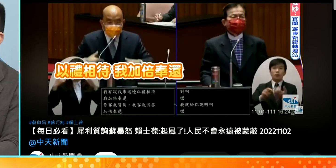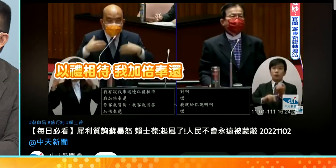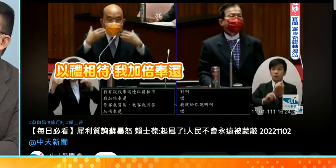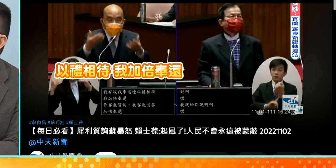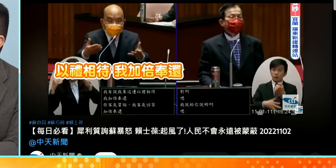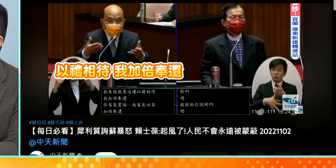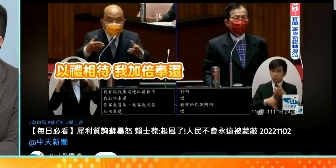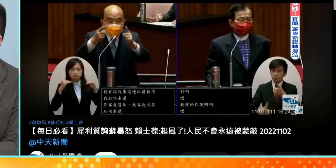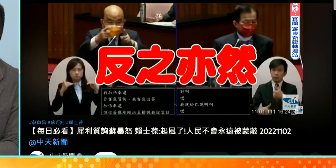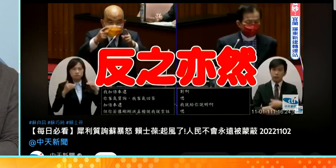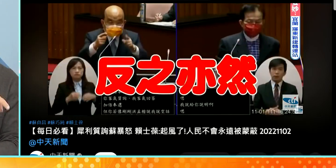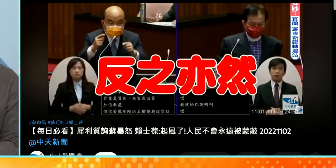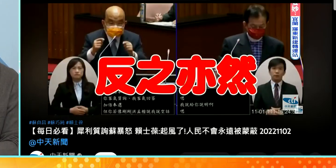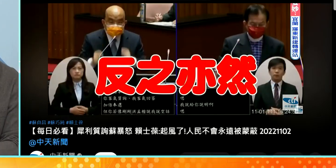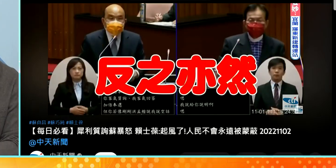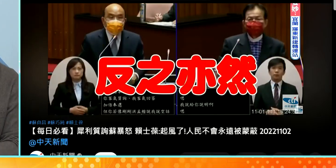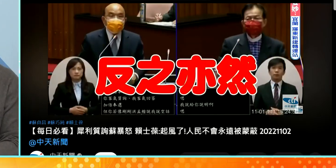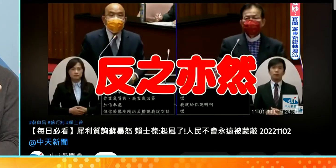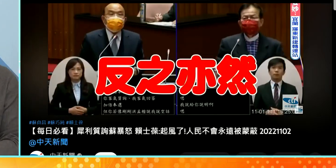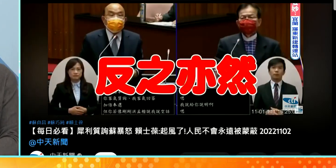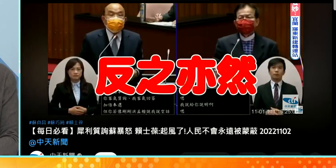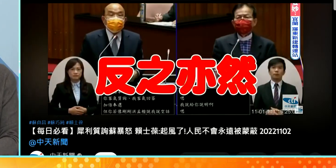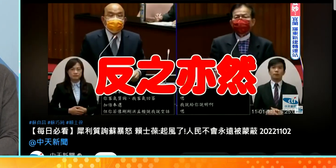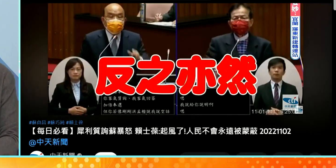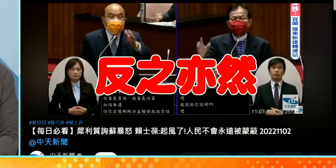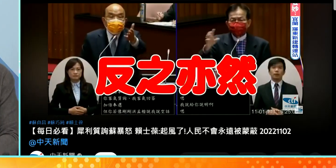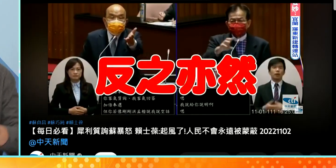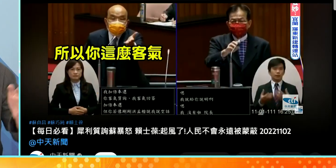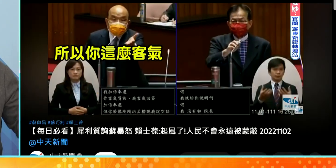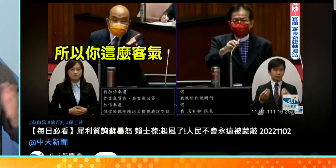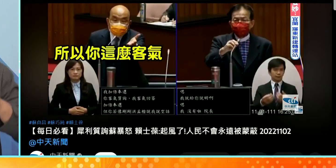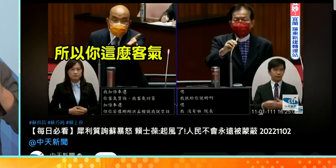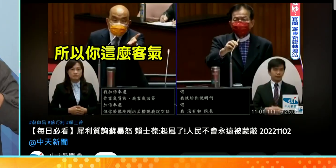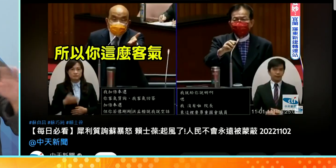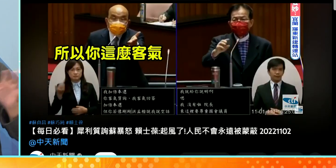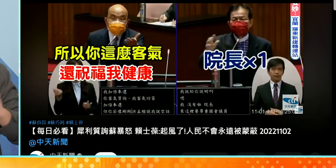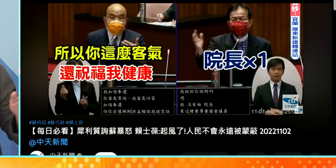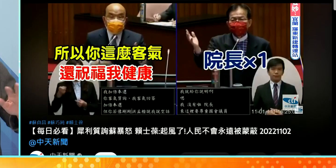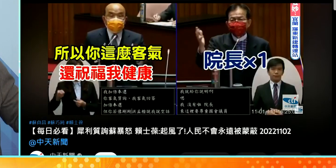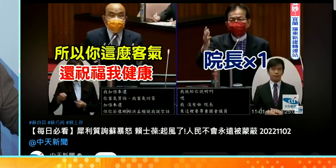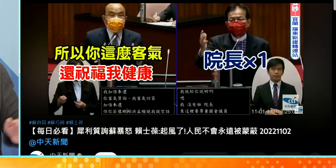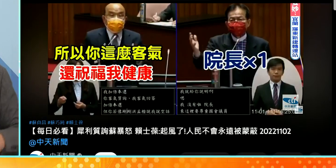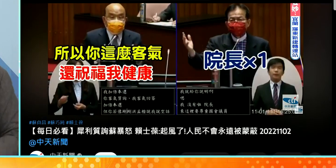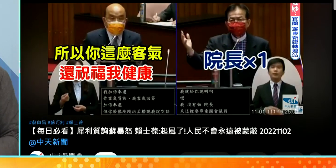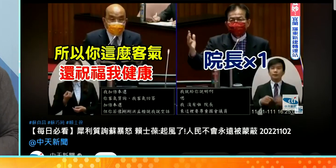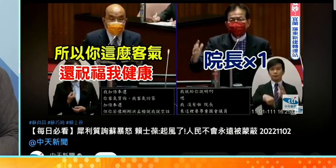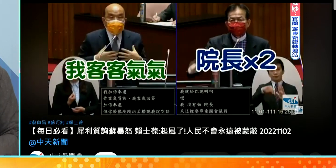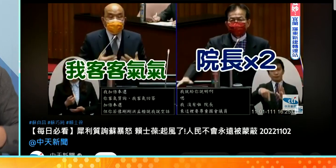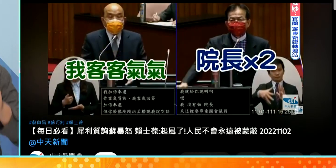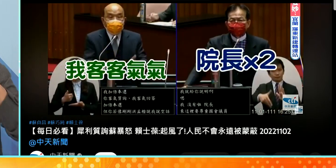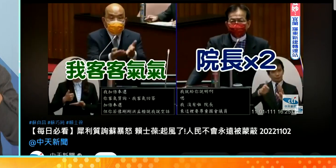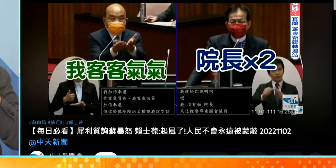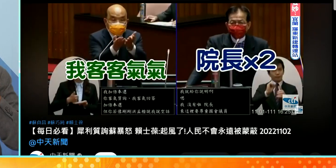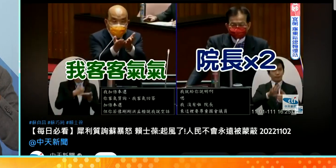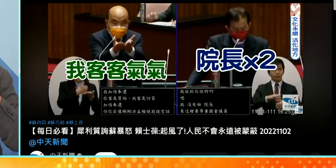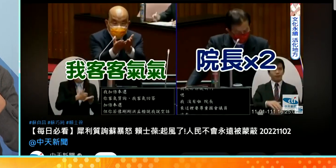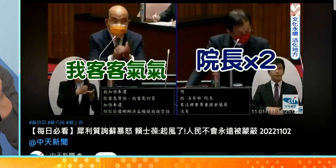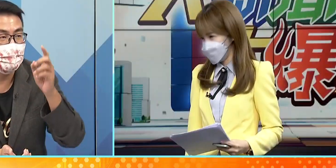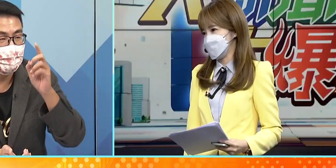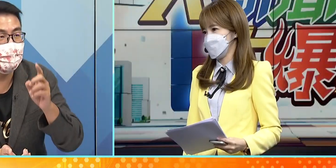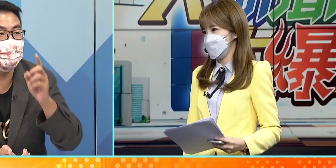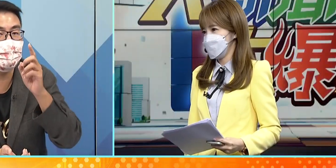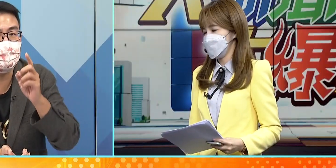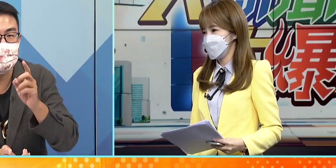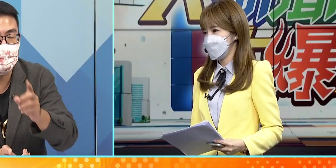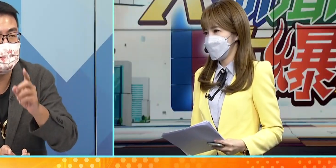会说，主席要不要管一下，主席要不要管一下，时间暂停，哎，这个咨询就结束了， 是。 这是 混乱中结束就